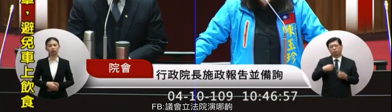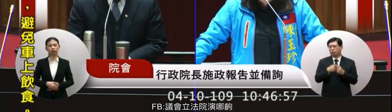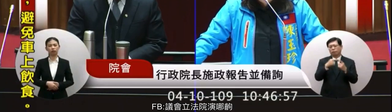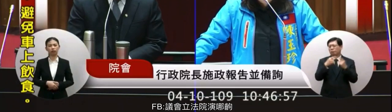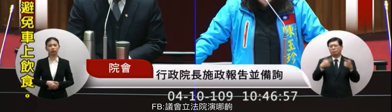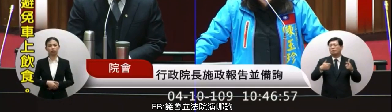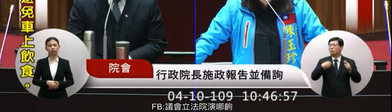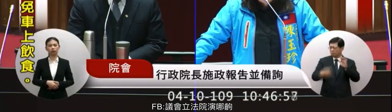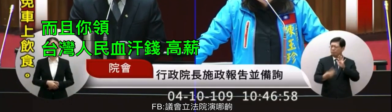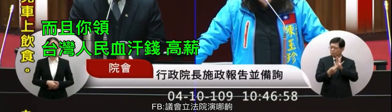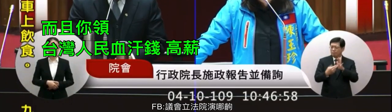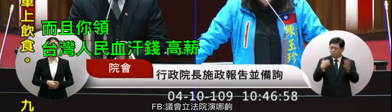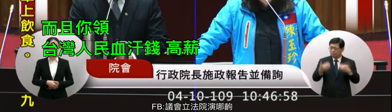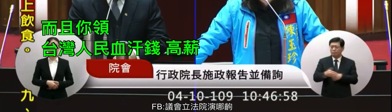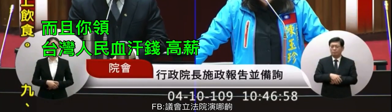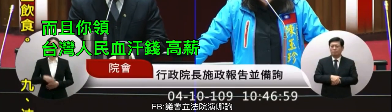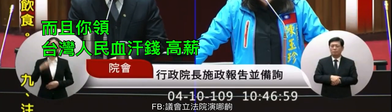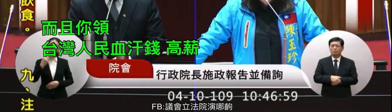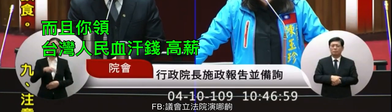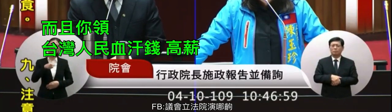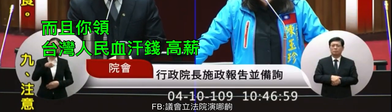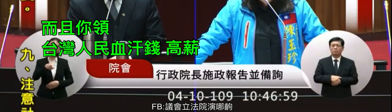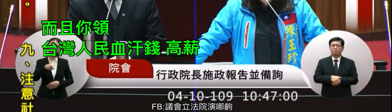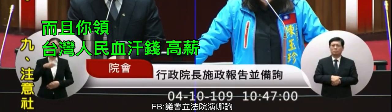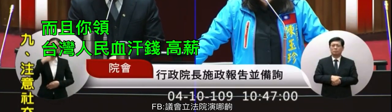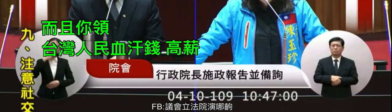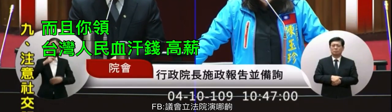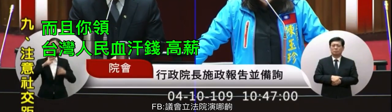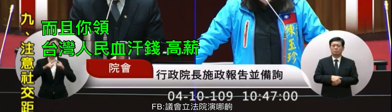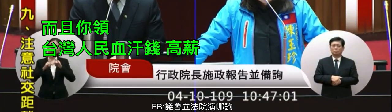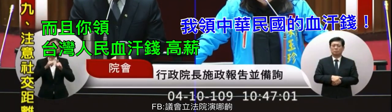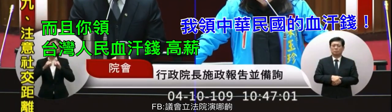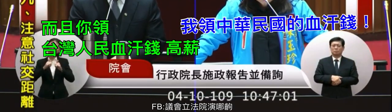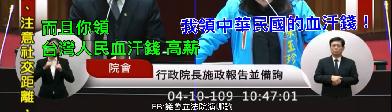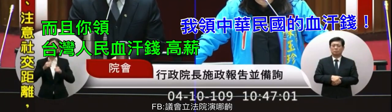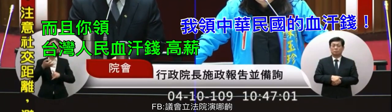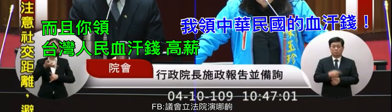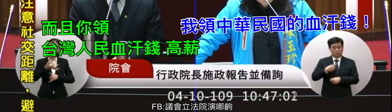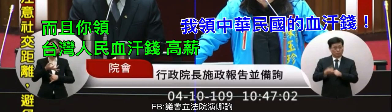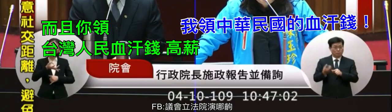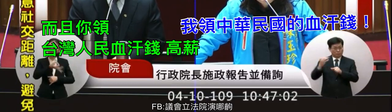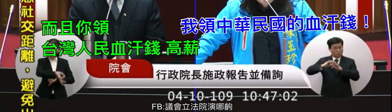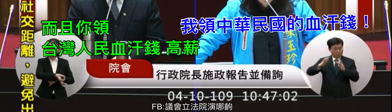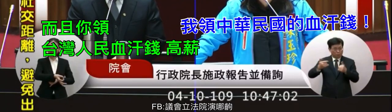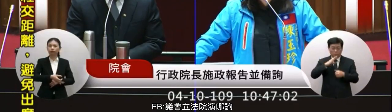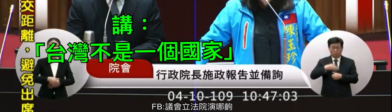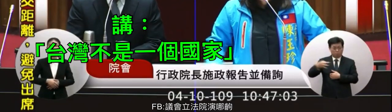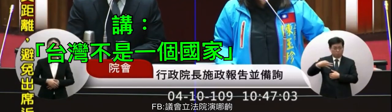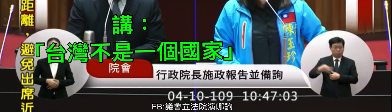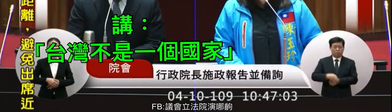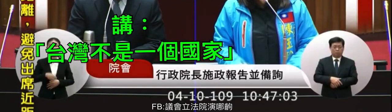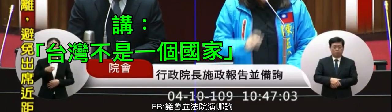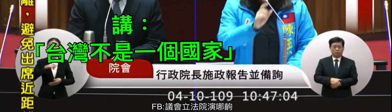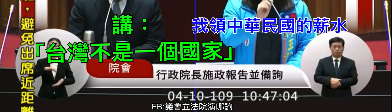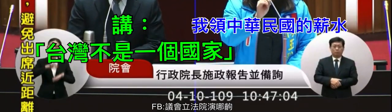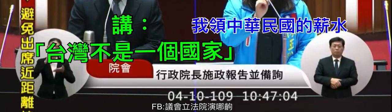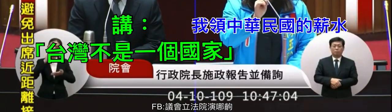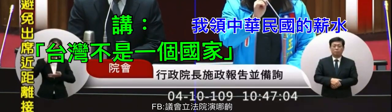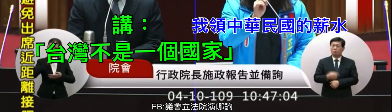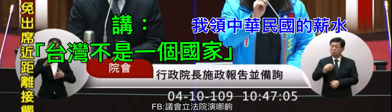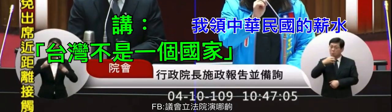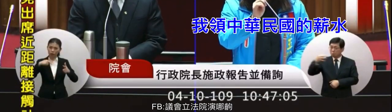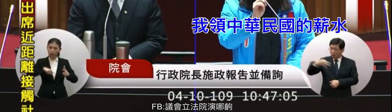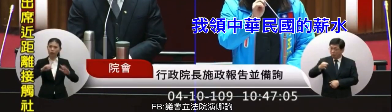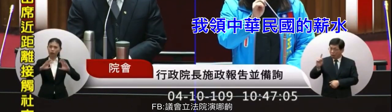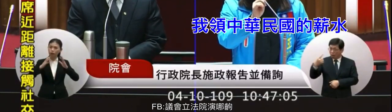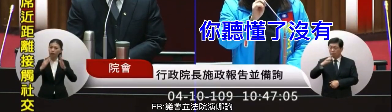架，我要再讲清楚，我今天来讲的。 而且你领台湾人民血汗钱， 我领中华民国的血汗钱。 讲台湾不是一个 国家，我领中